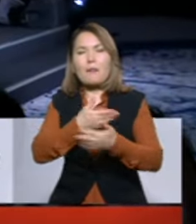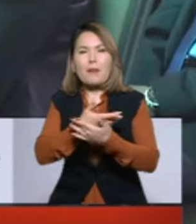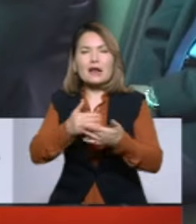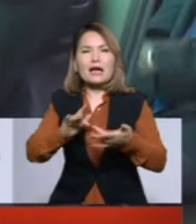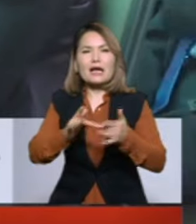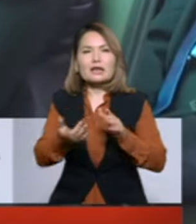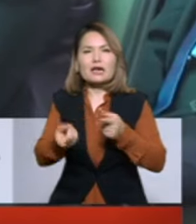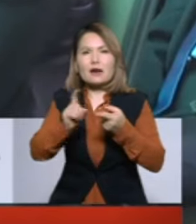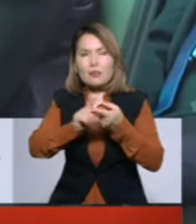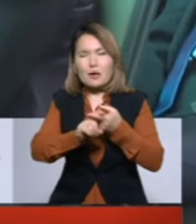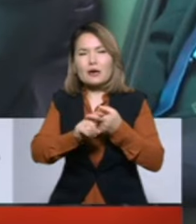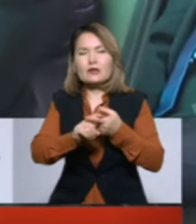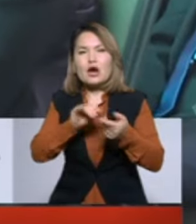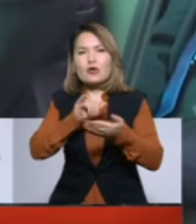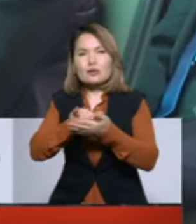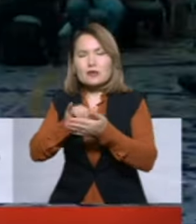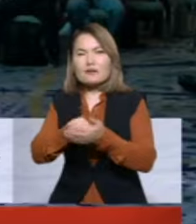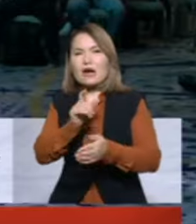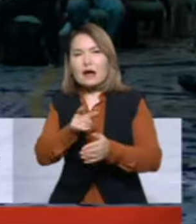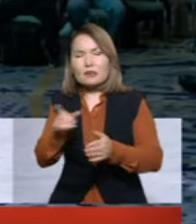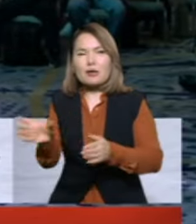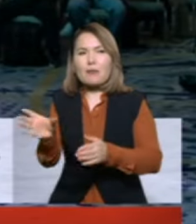интернетке контент салатын адамдар.